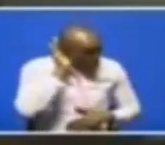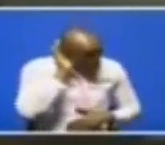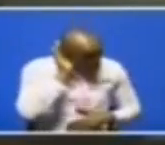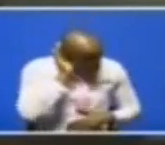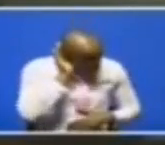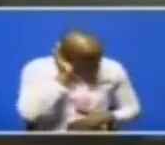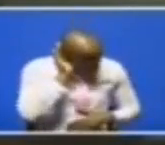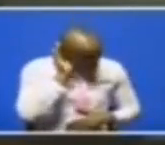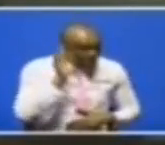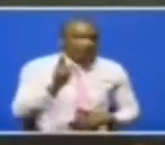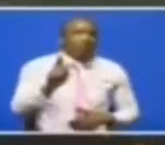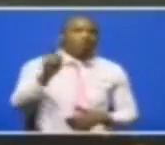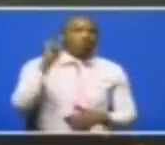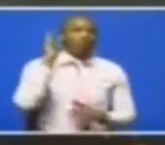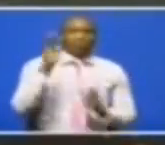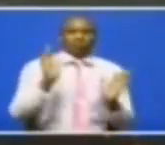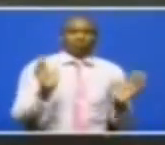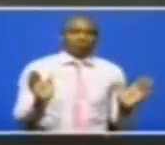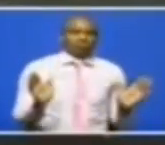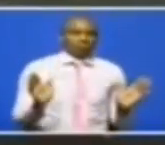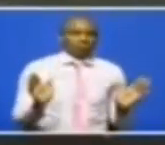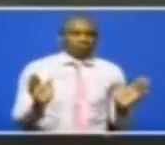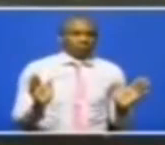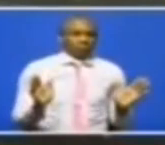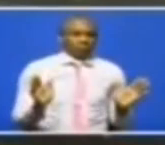rule of law.